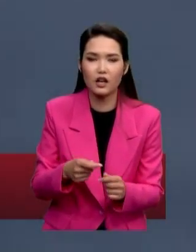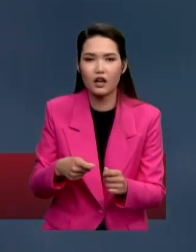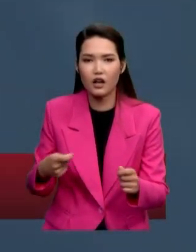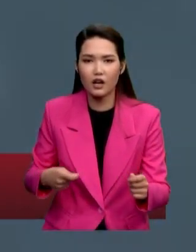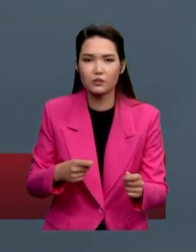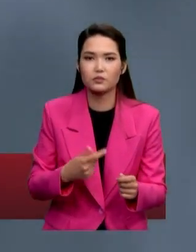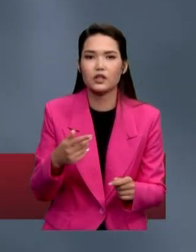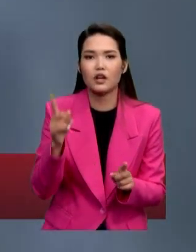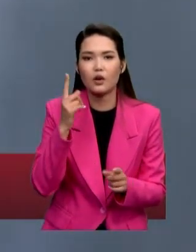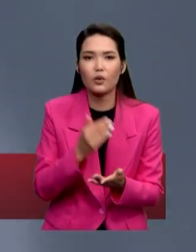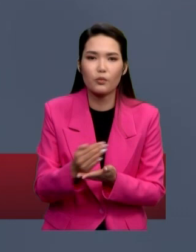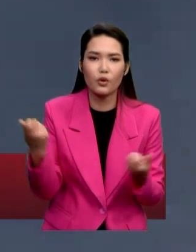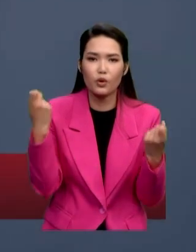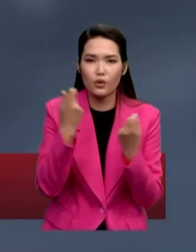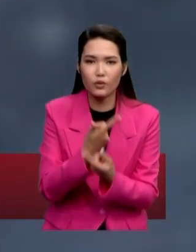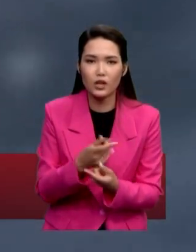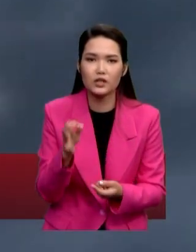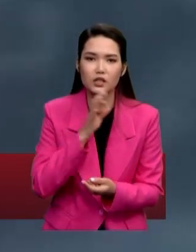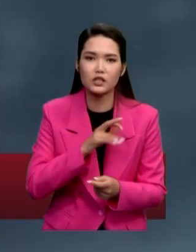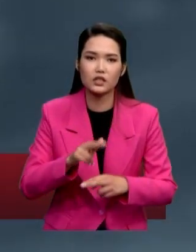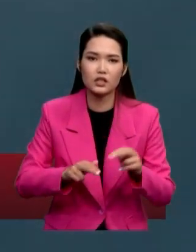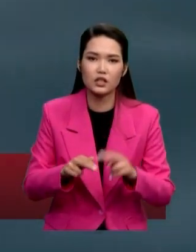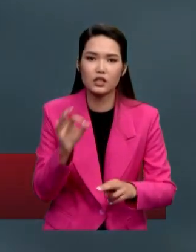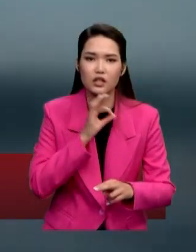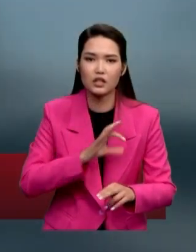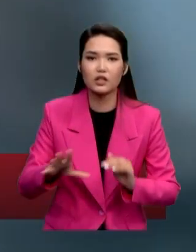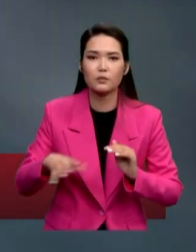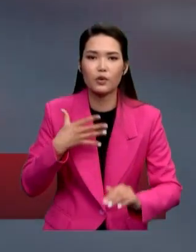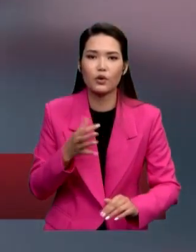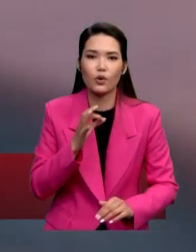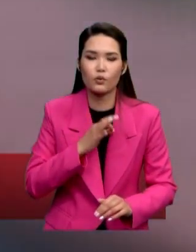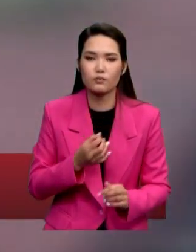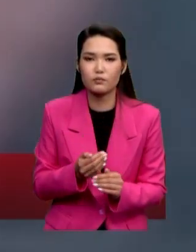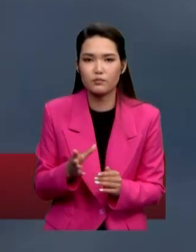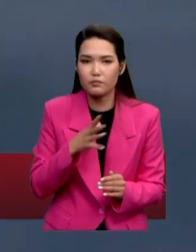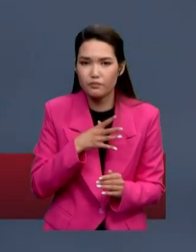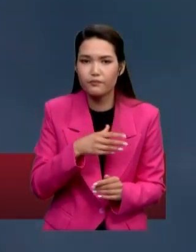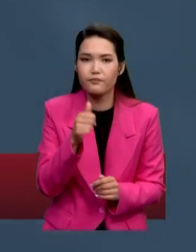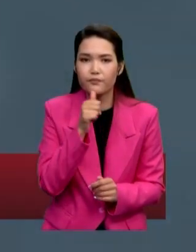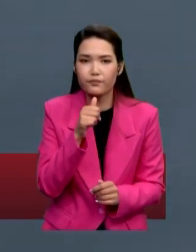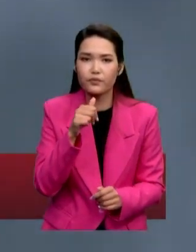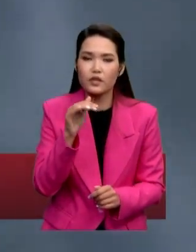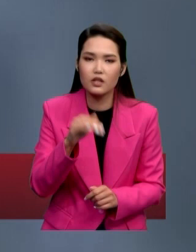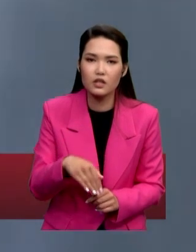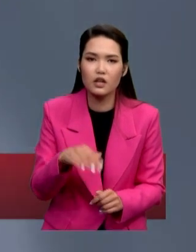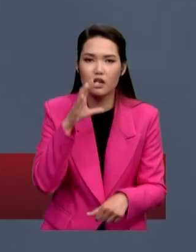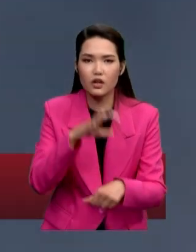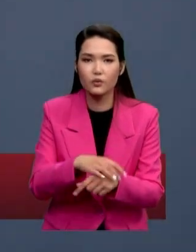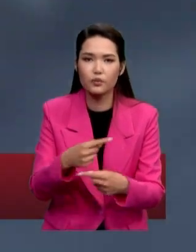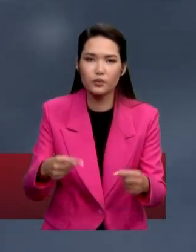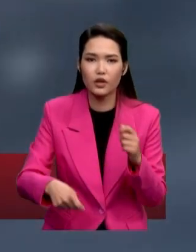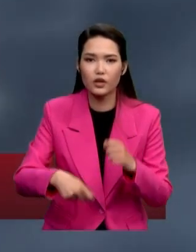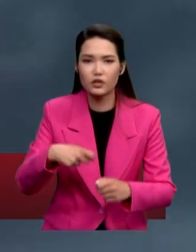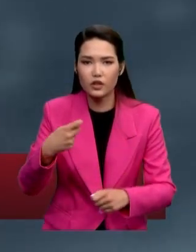графика и, как позже выяснил технадзор, использовала строительные материалы, бывшие в употреблении. Эксперты выявили и другие